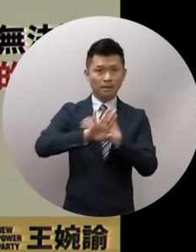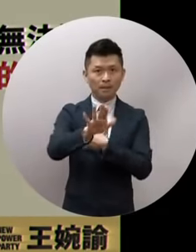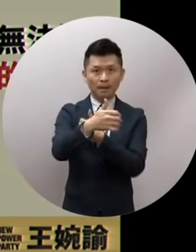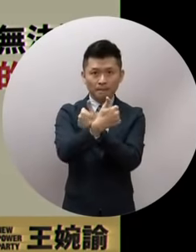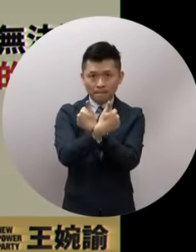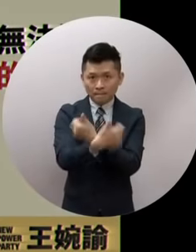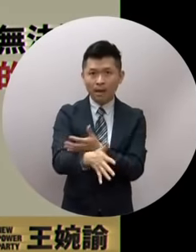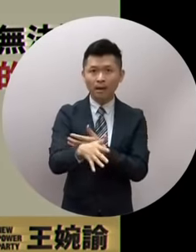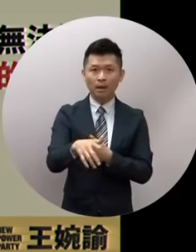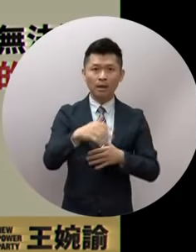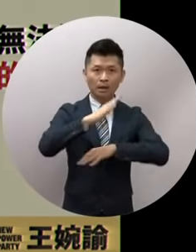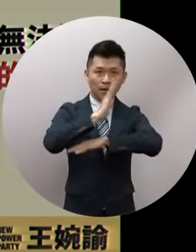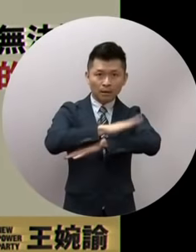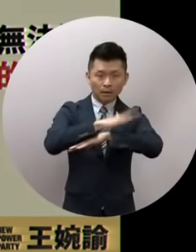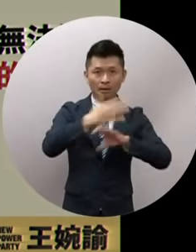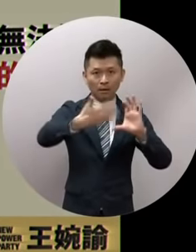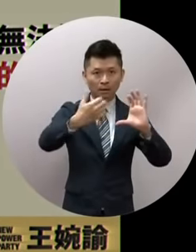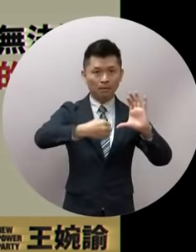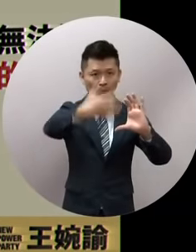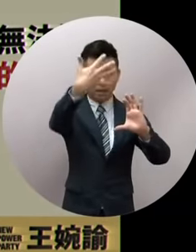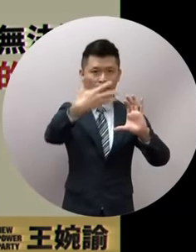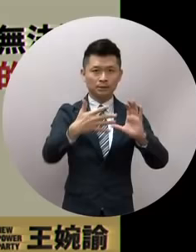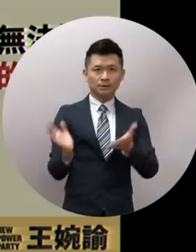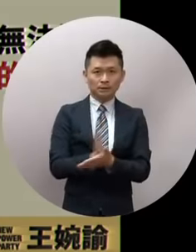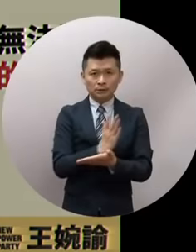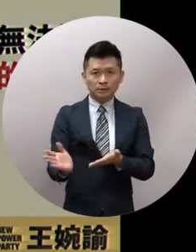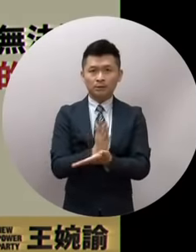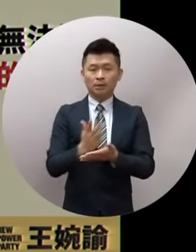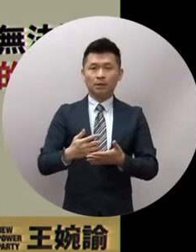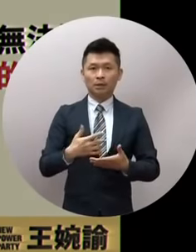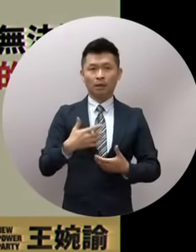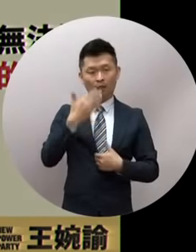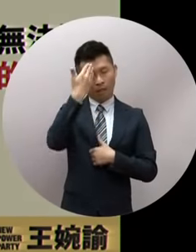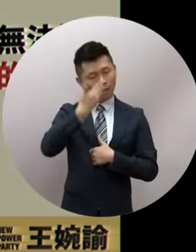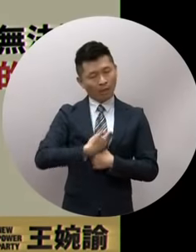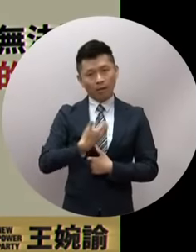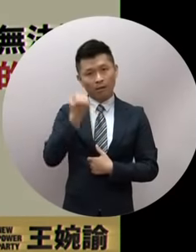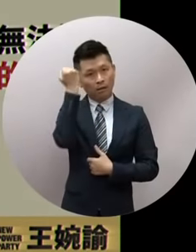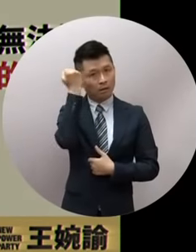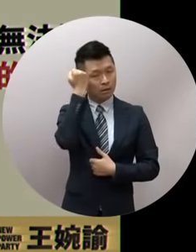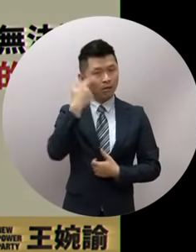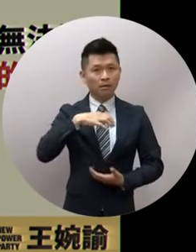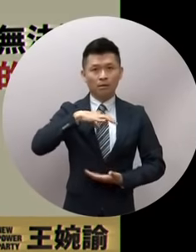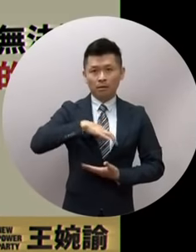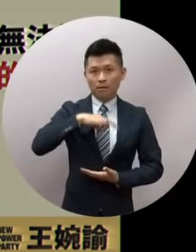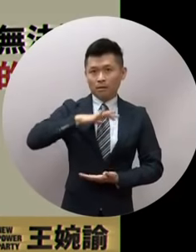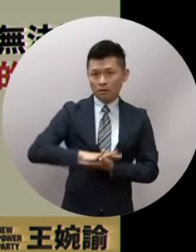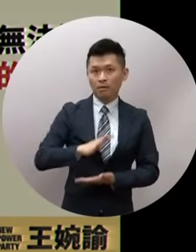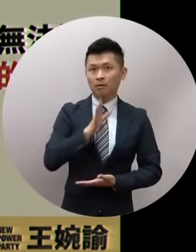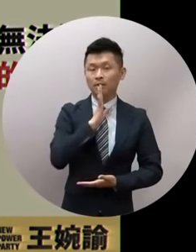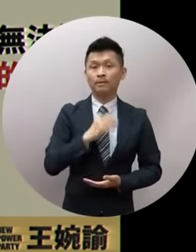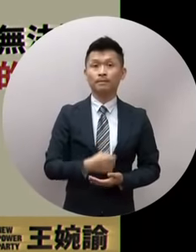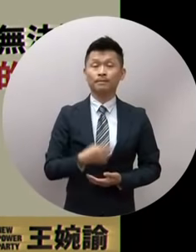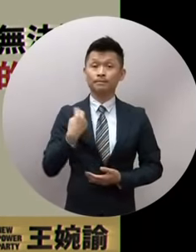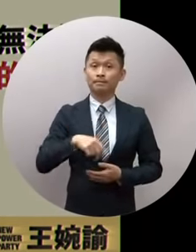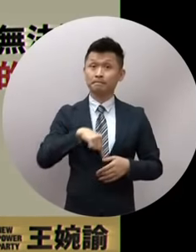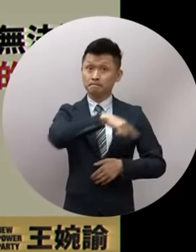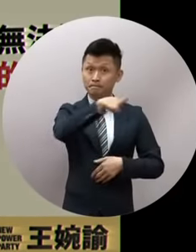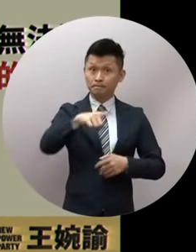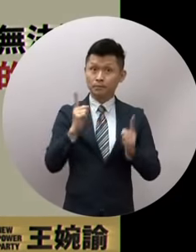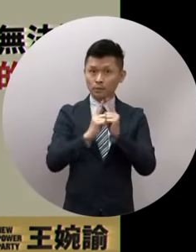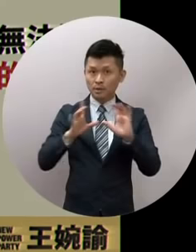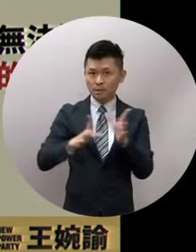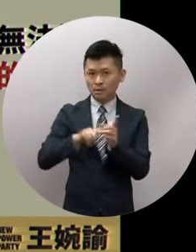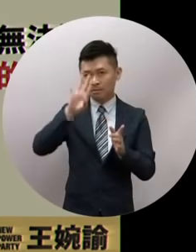我们一般人因为这些报道精神病患的方式，让他们直接的受到了困扰以及负担。那而且这些人的，我们大家对于精神疾患的不